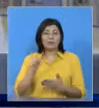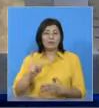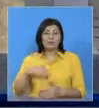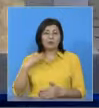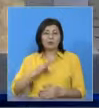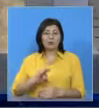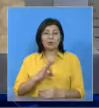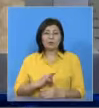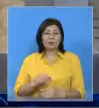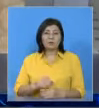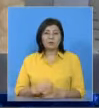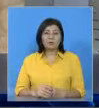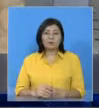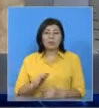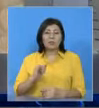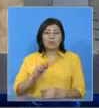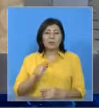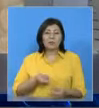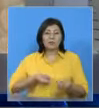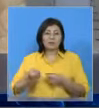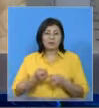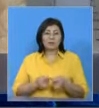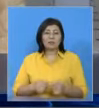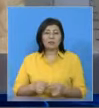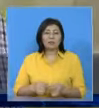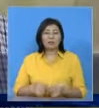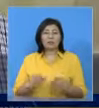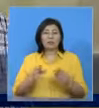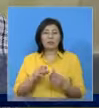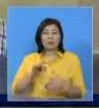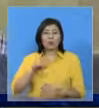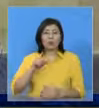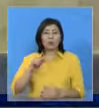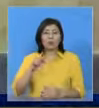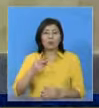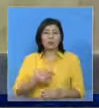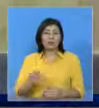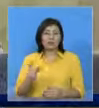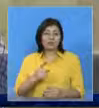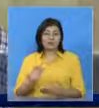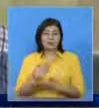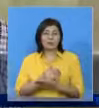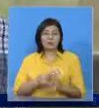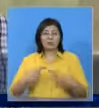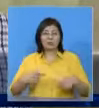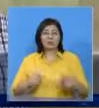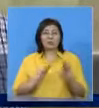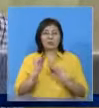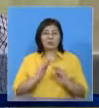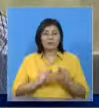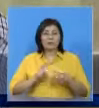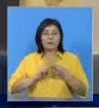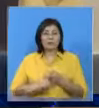области. Жибек Абдуллина является руководителем клуба «Руханият». Она одна из тех, кто собирает различные экспонаты, связанные с